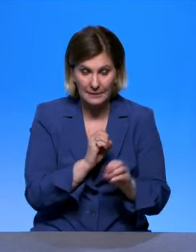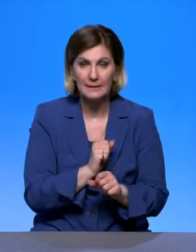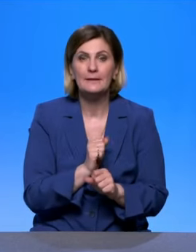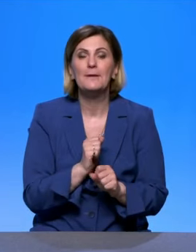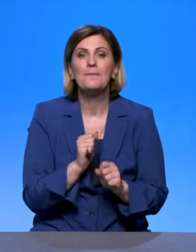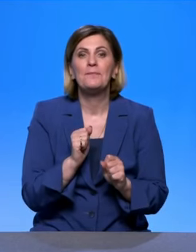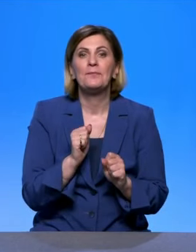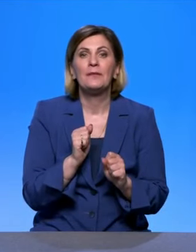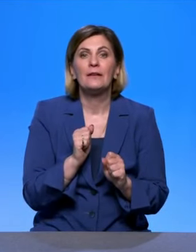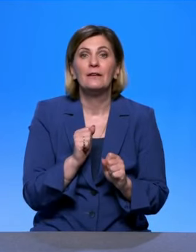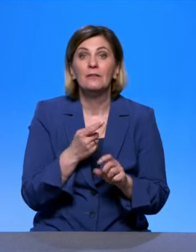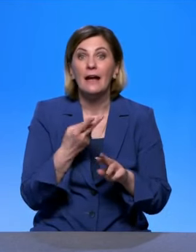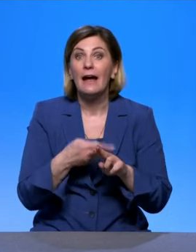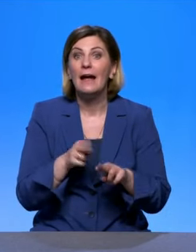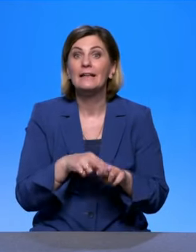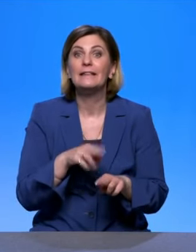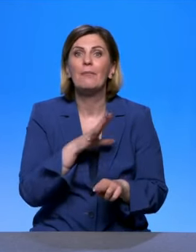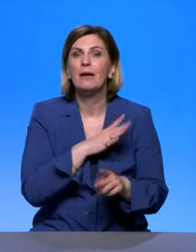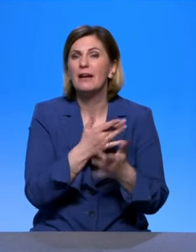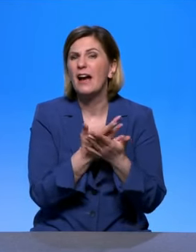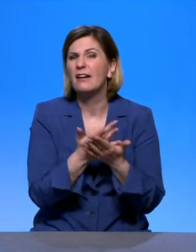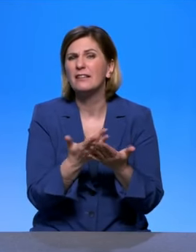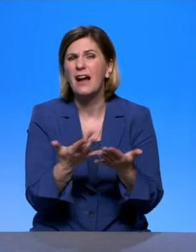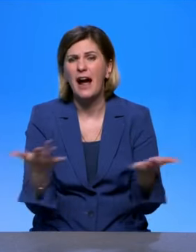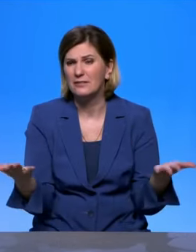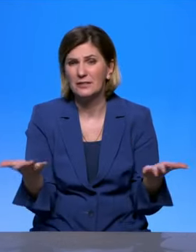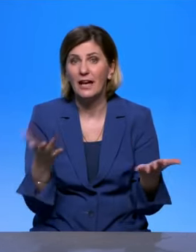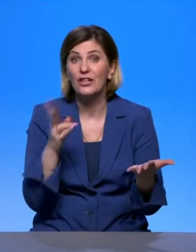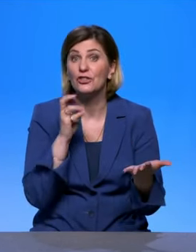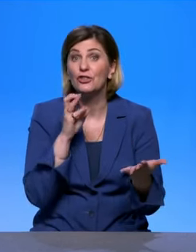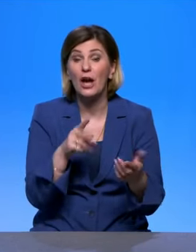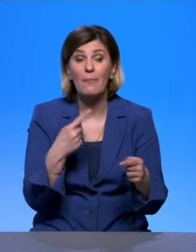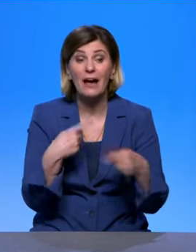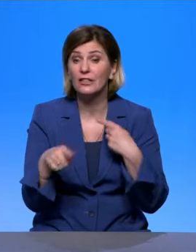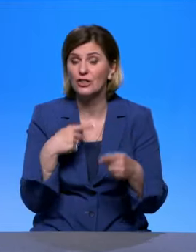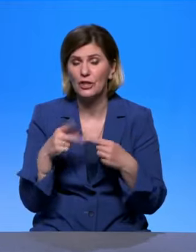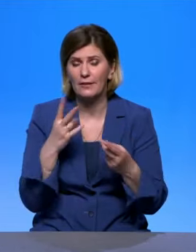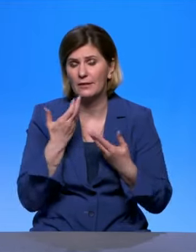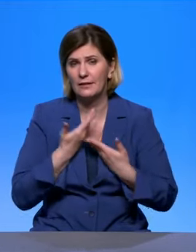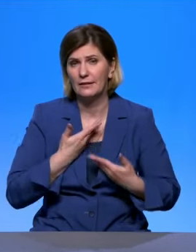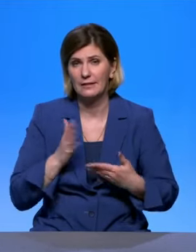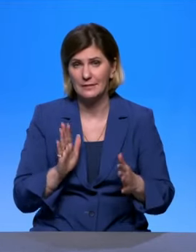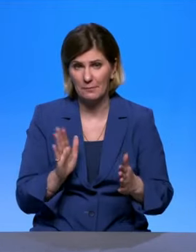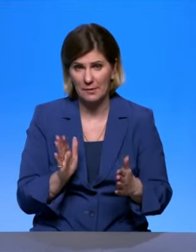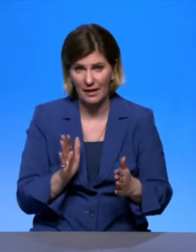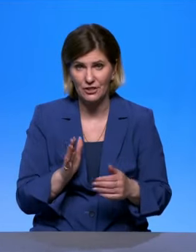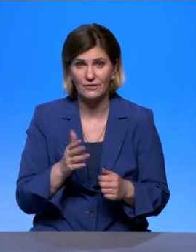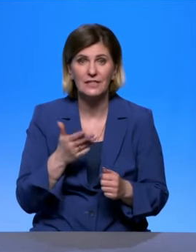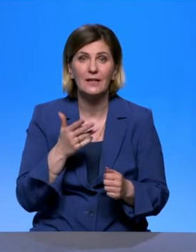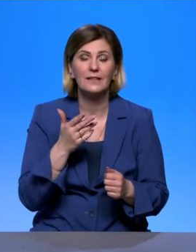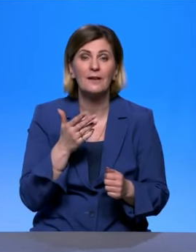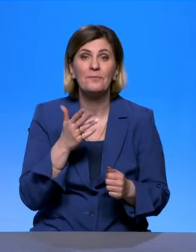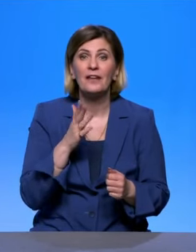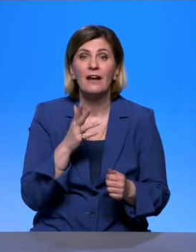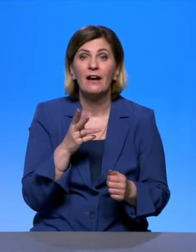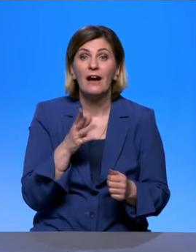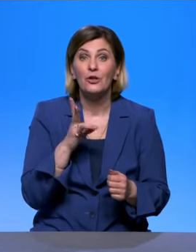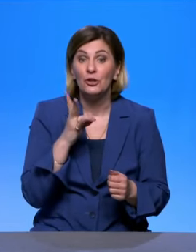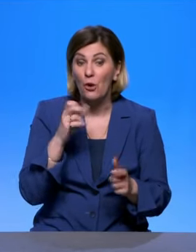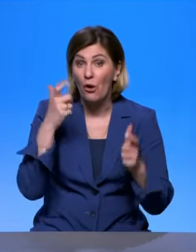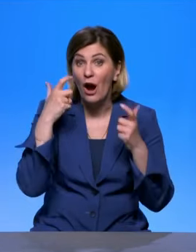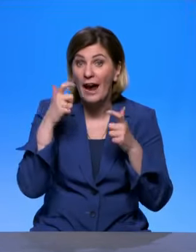электротехнического института. И это были какие-то разные... Чем они отличаются, не спрашивайте, наверное, по сути. Вряд ли чем-то, да, но